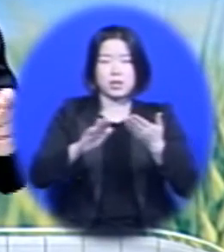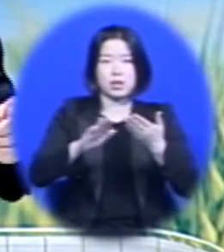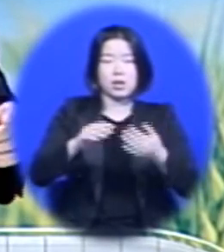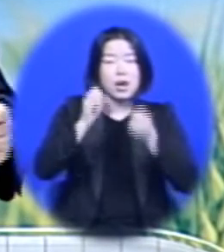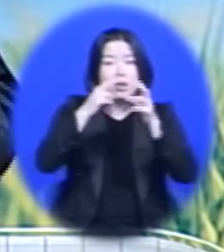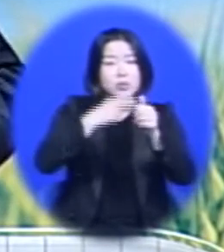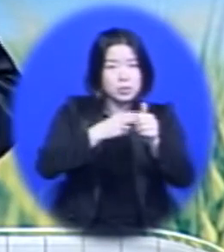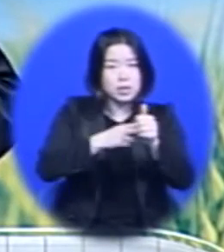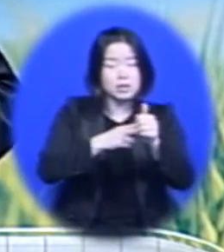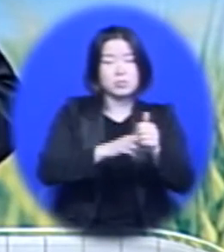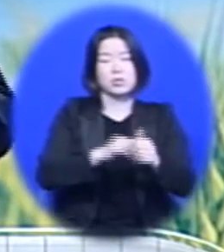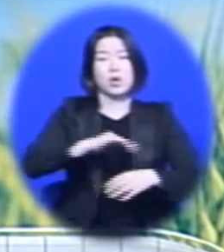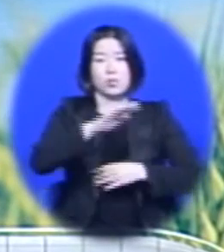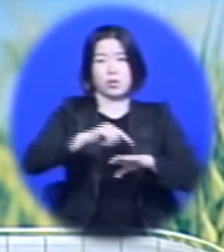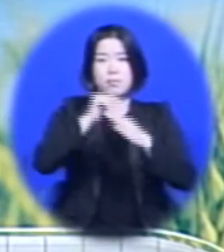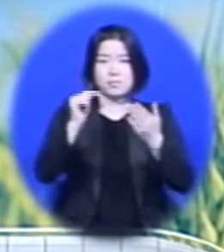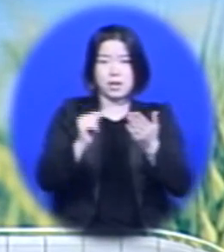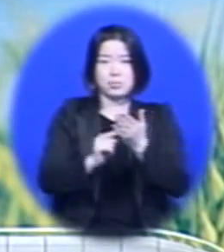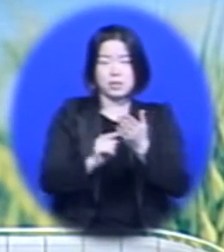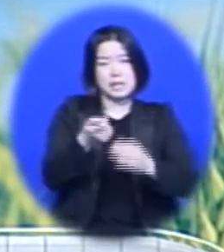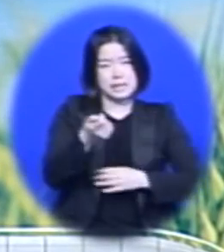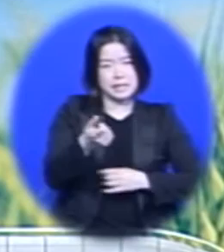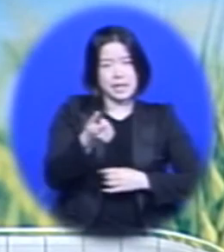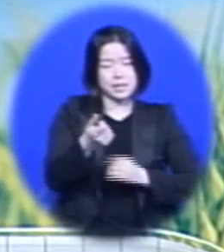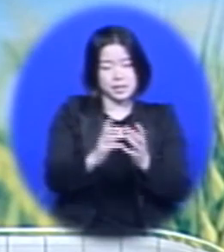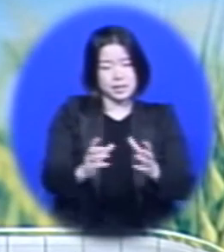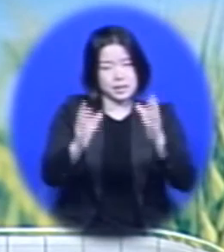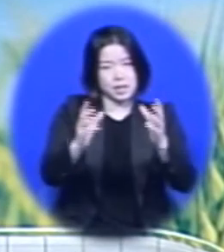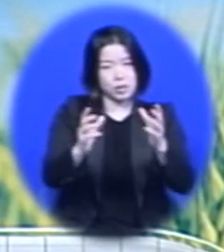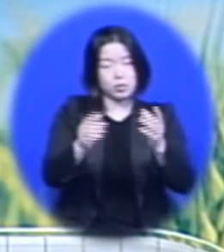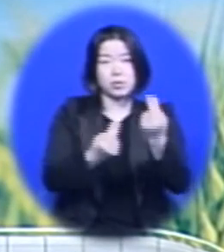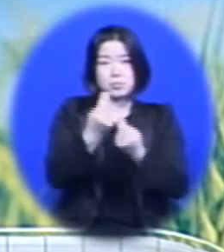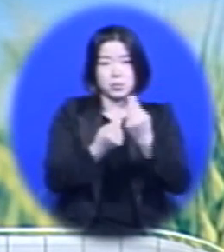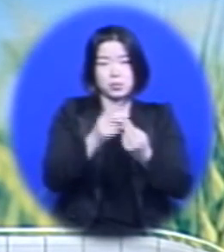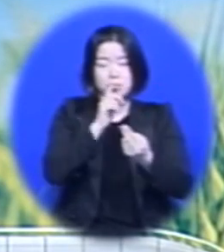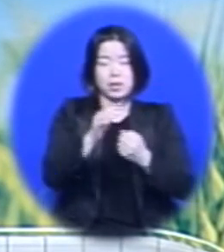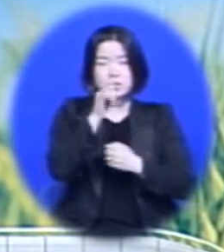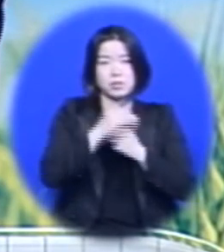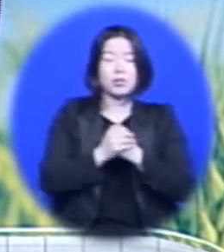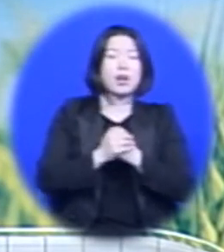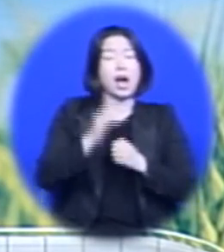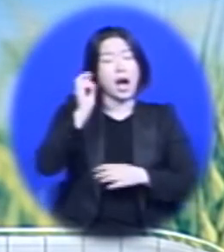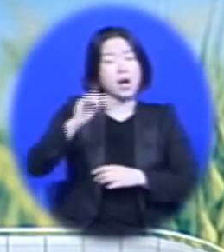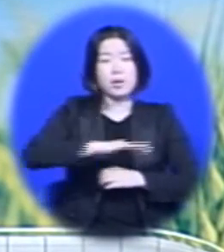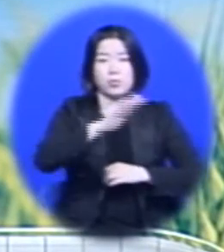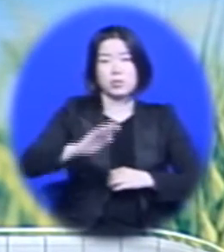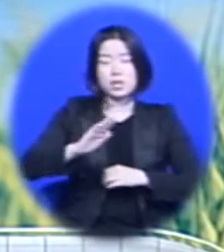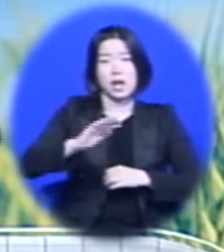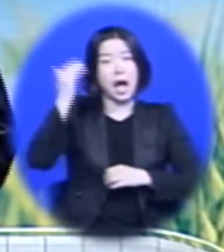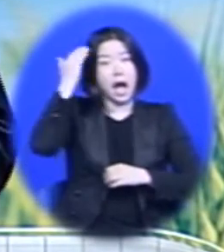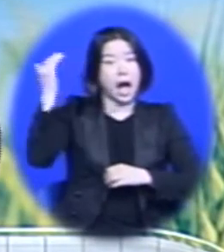루박 선교사님은 우리의 마음을 작은 양동이에 비교를 했습니다. 아마 우리